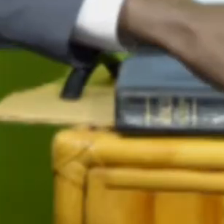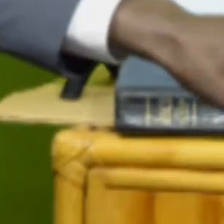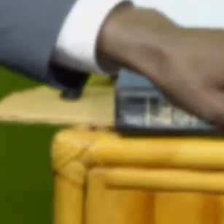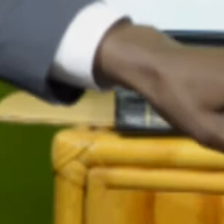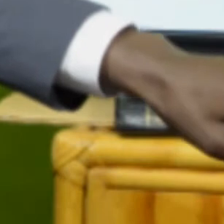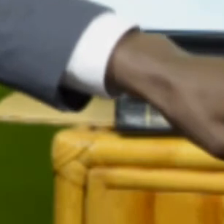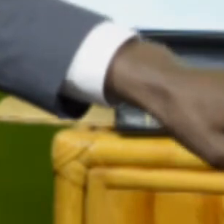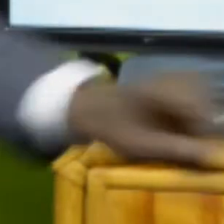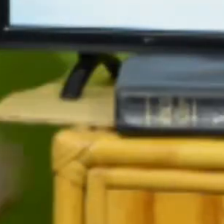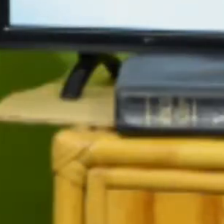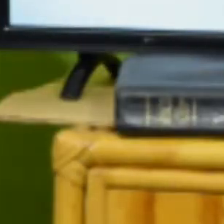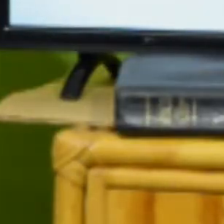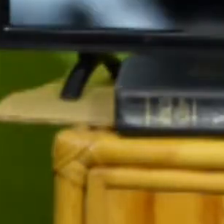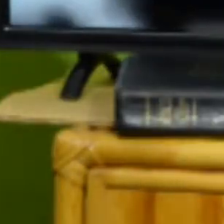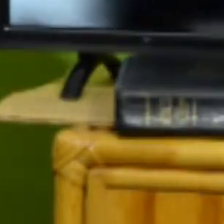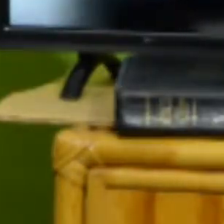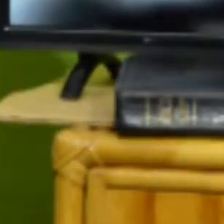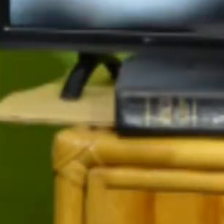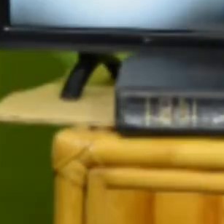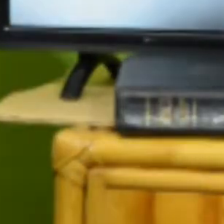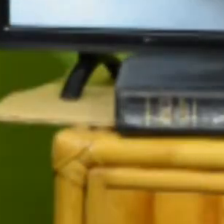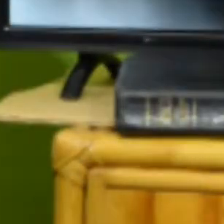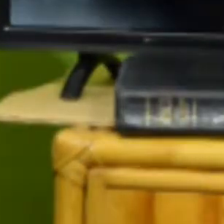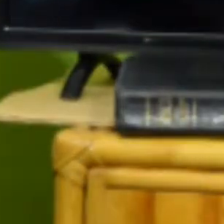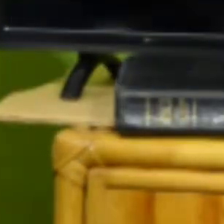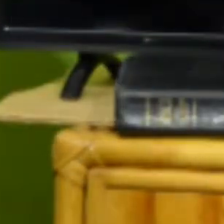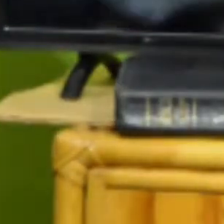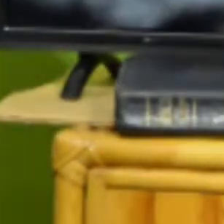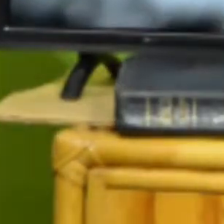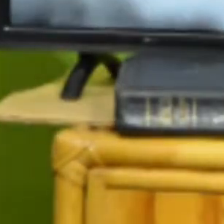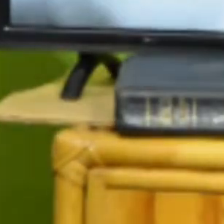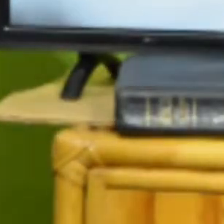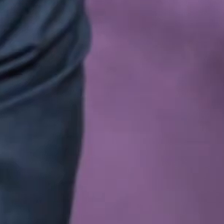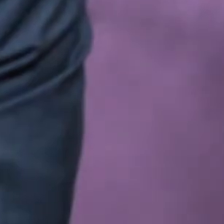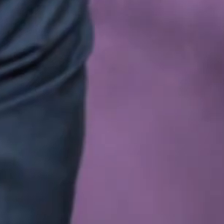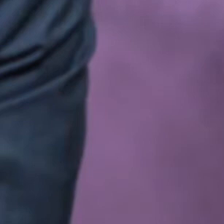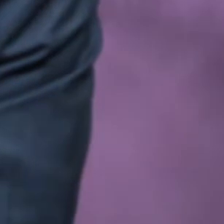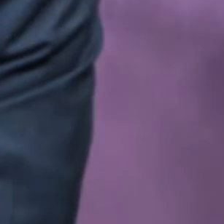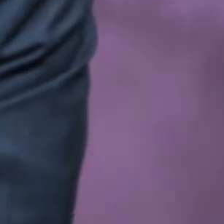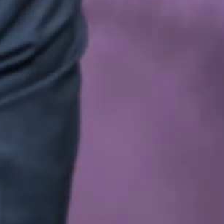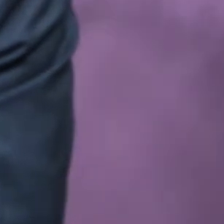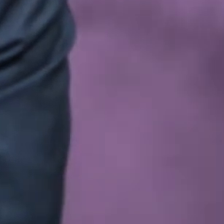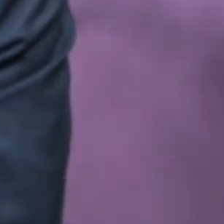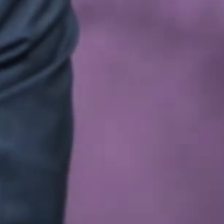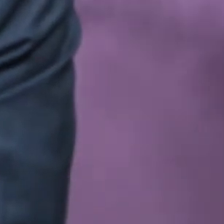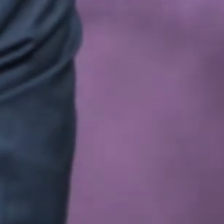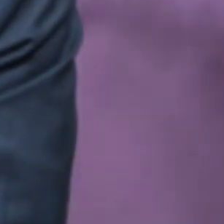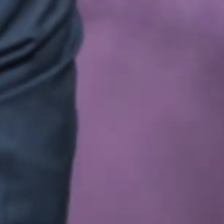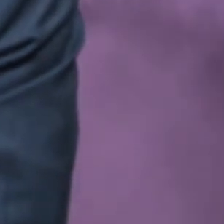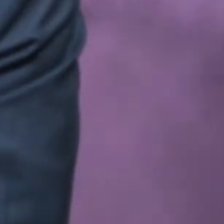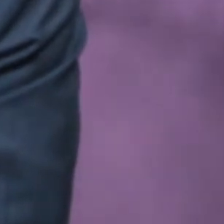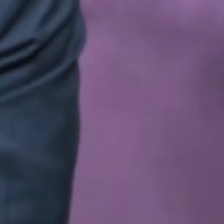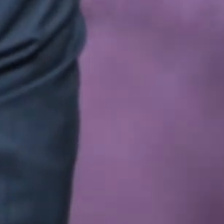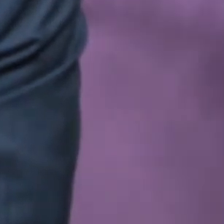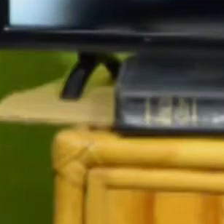toenda kunorwisa vaIsraeri. Yes. Mwari ndobva atuma ngirozi 1. 1. Ehe. Hanzi yakachaya 185,000.